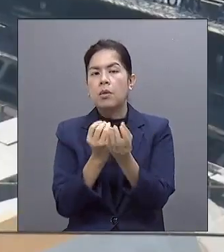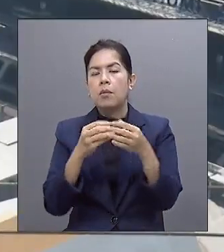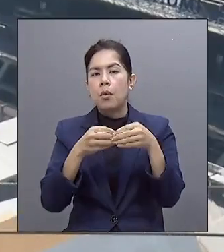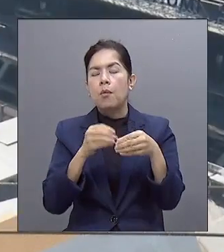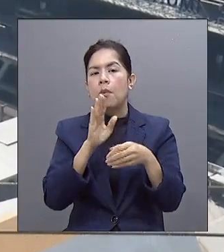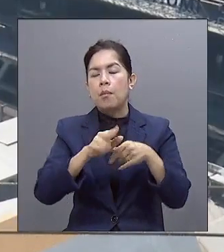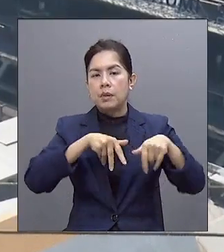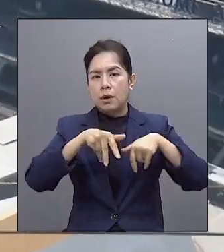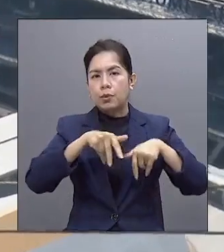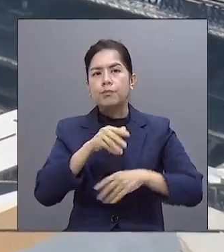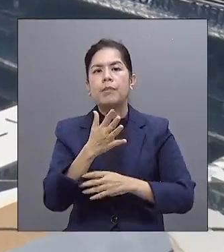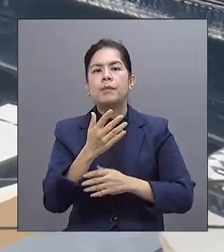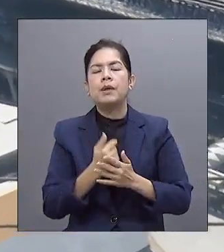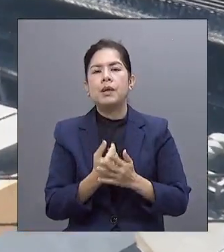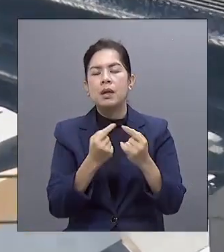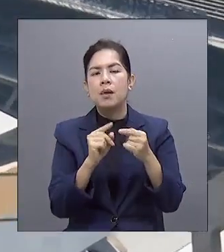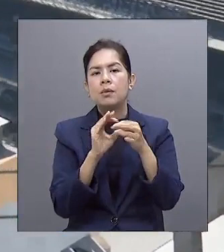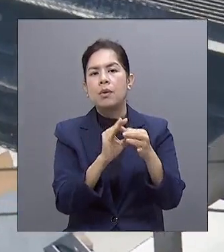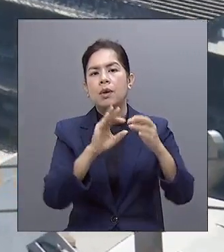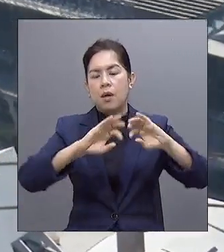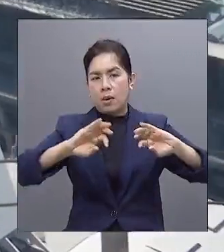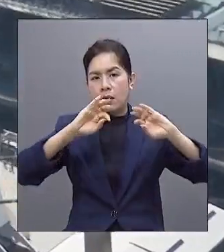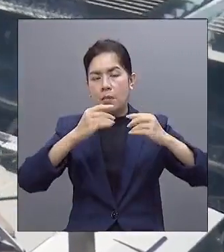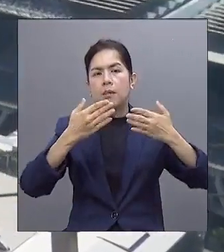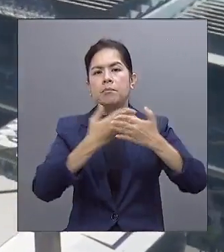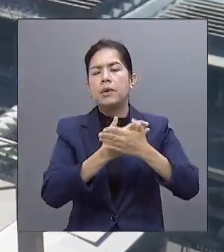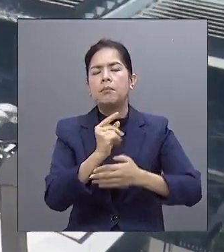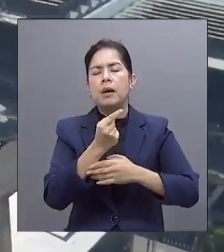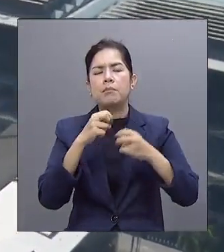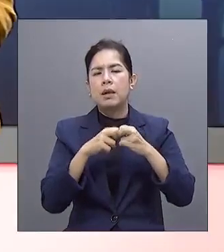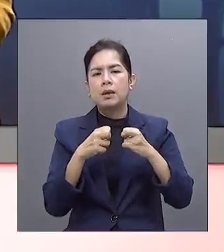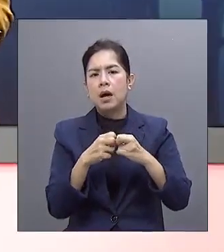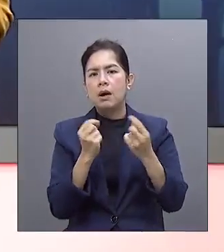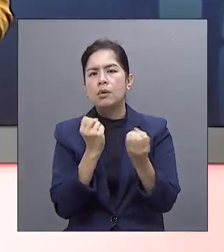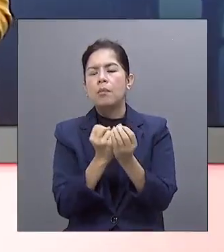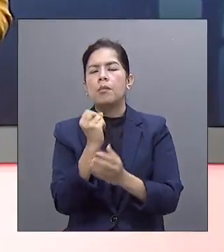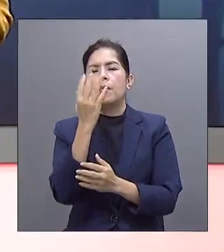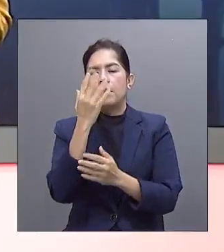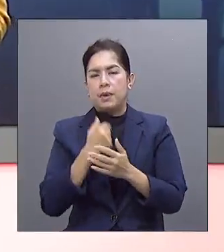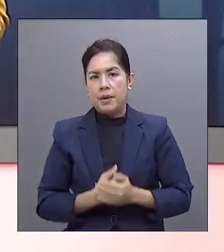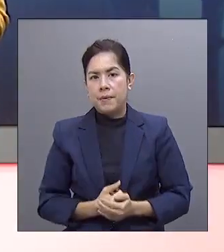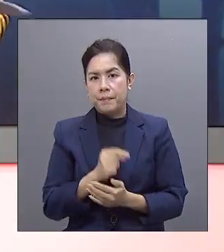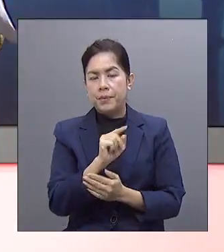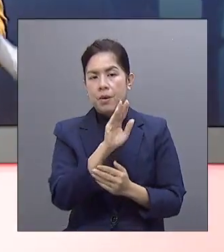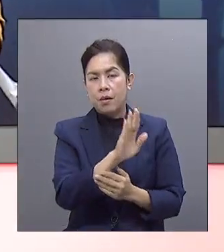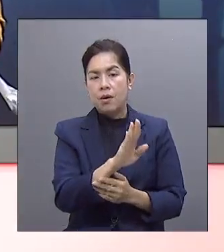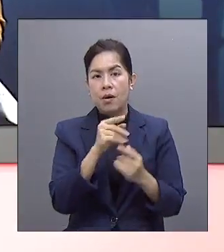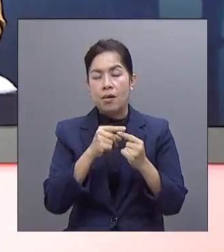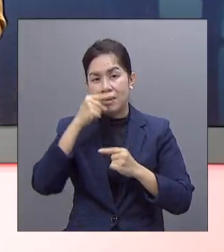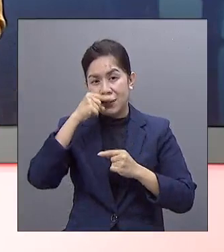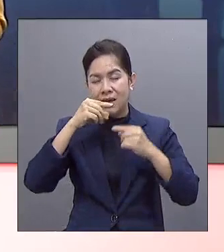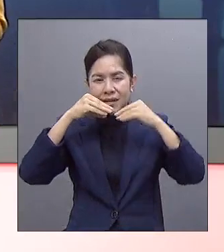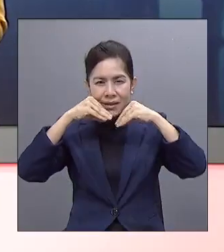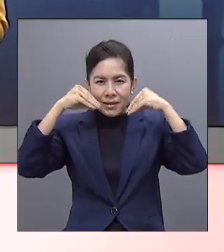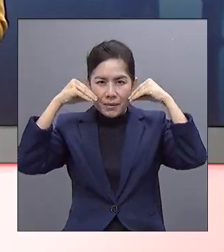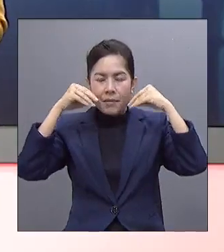ส่วนการเปลี่ยนแปลงของรัฐบาลยืนยันนะคะไม่กระทบแผนฟื้นฟูกิจการค่ะสายการบินไทย Smileนะคะมีข้อมูลจากกรม